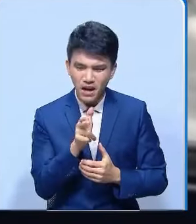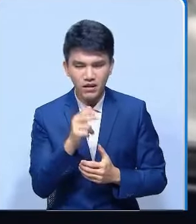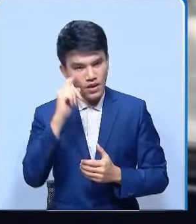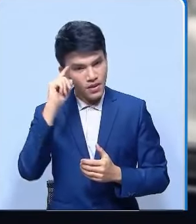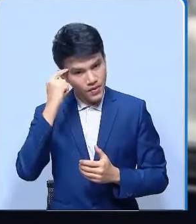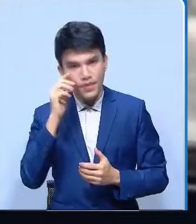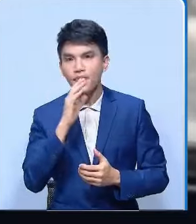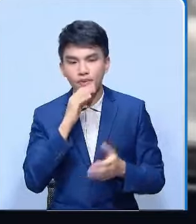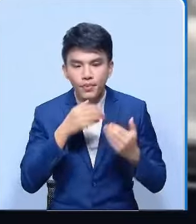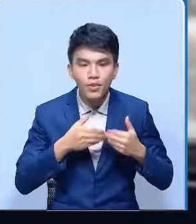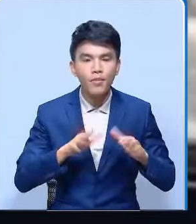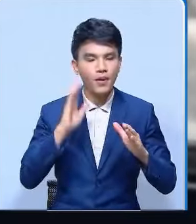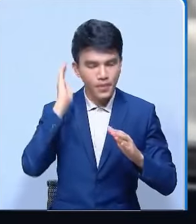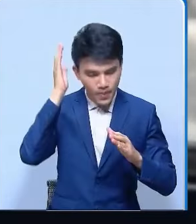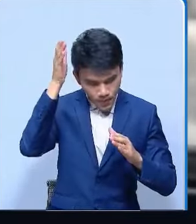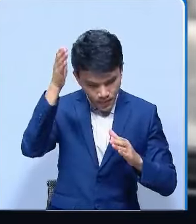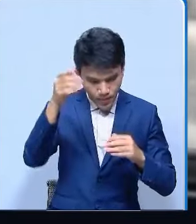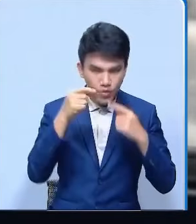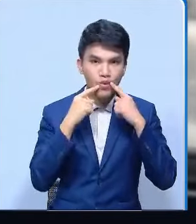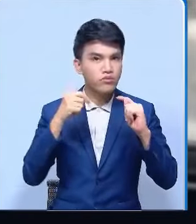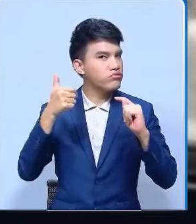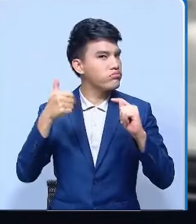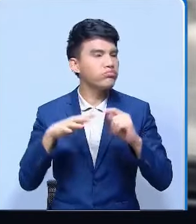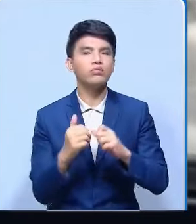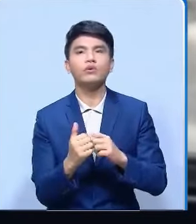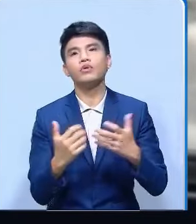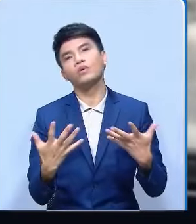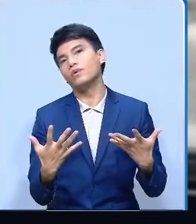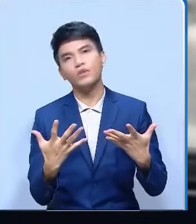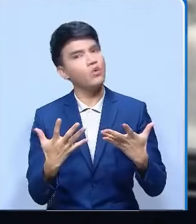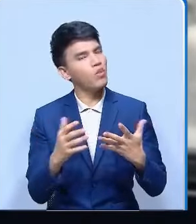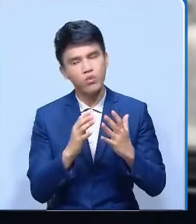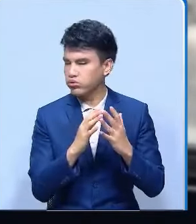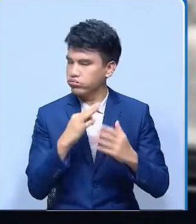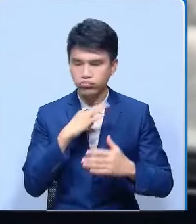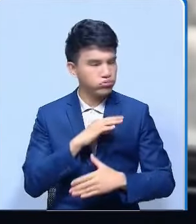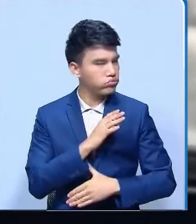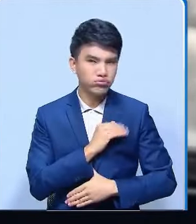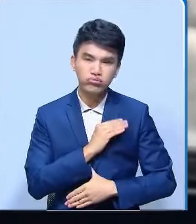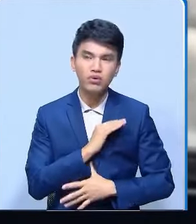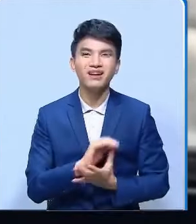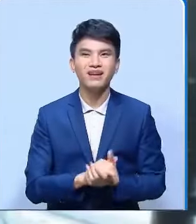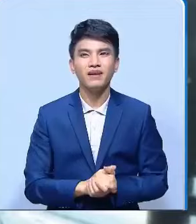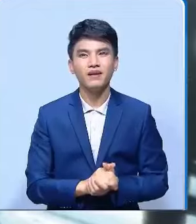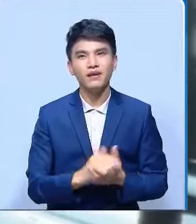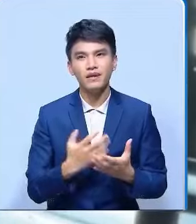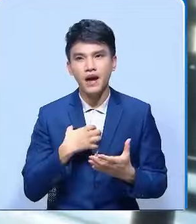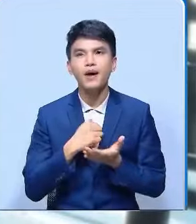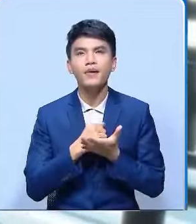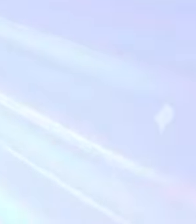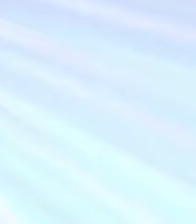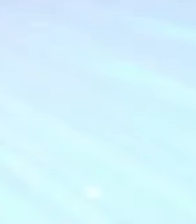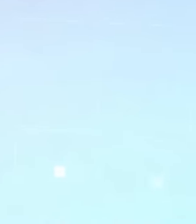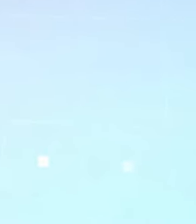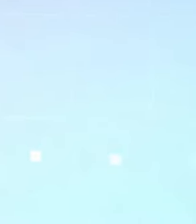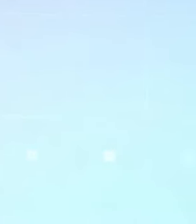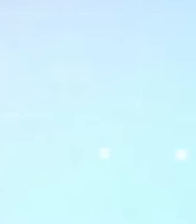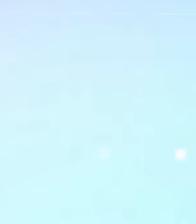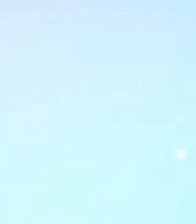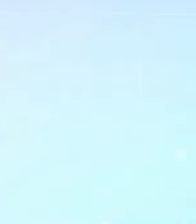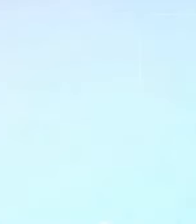ล่อยให้เป็นปริศนายังหาคำตอบไม่ได้เนี่ยอุ้ยมัน นอนไม่หลับ ผวาจริงๆนะ ค่ะ ช่วยหาคำตอบให้หน่อยนะครับ ค่ะ